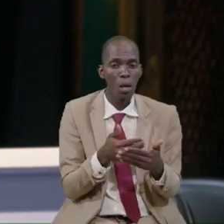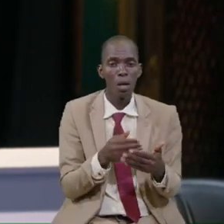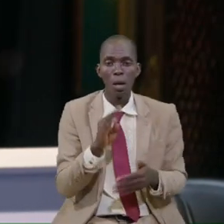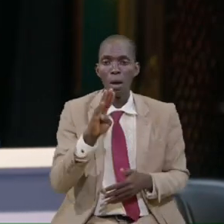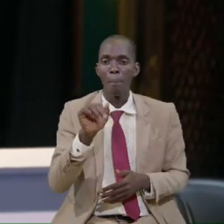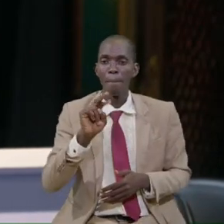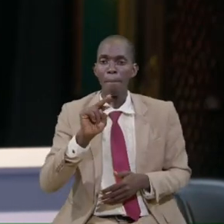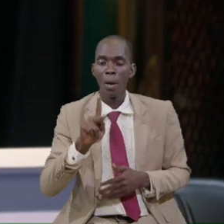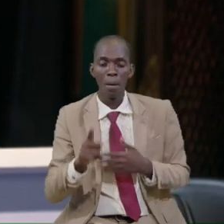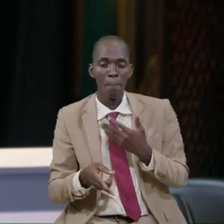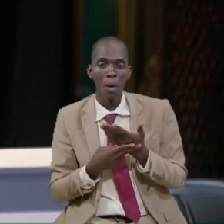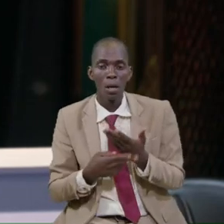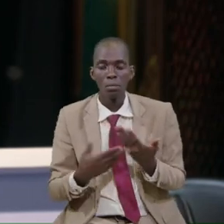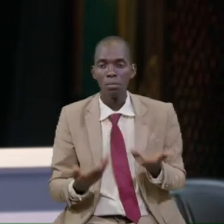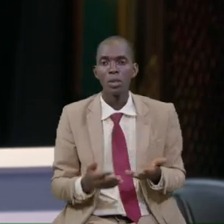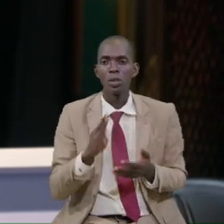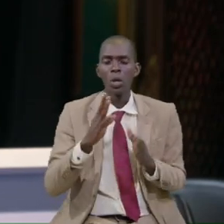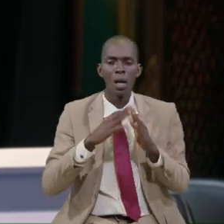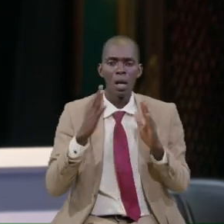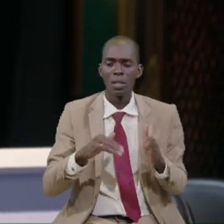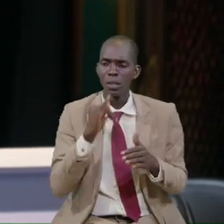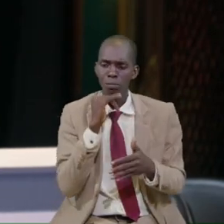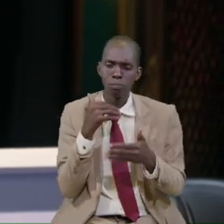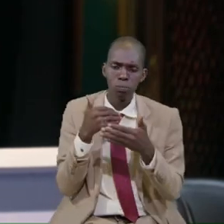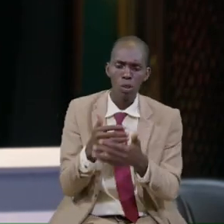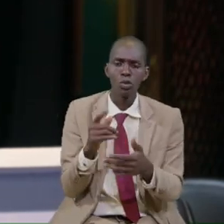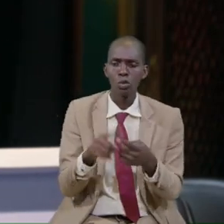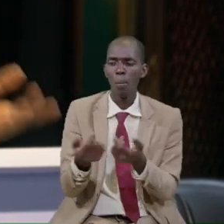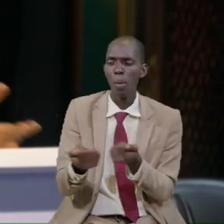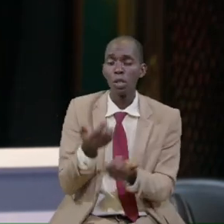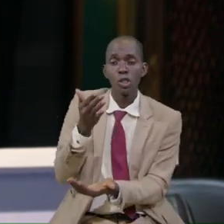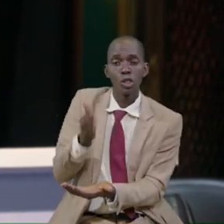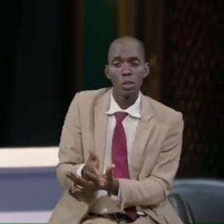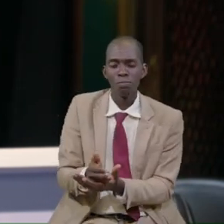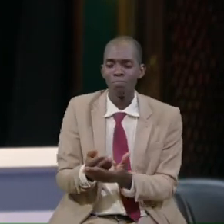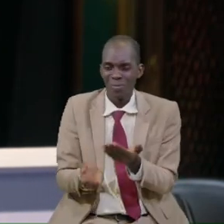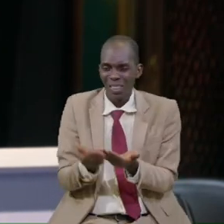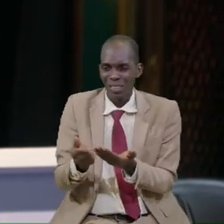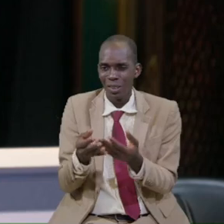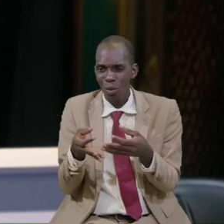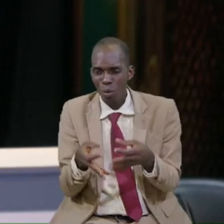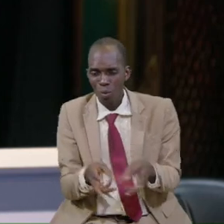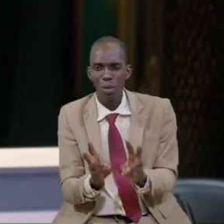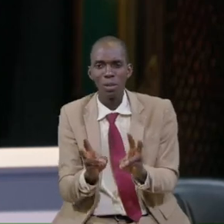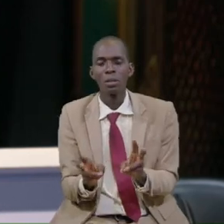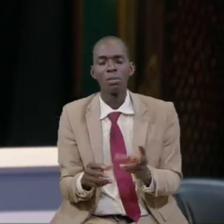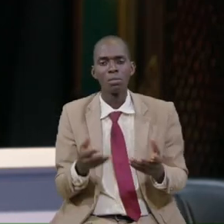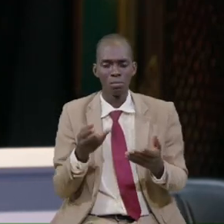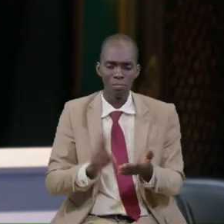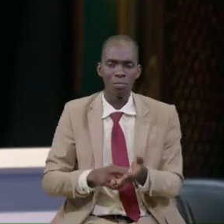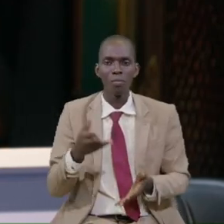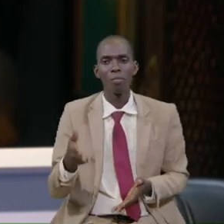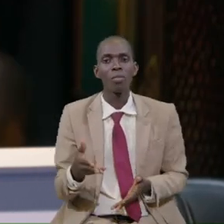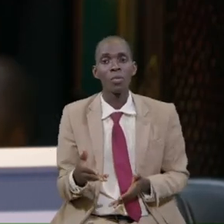proche, sinon, d'une fontaine. Vous êtes derrière une école. Ben, tout là, on vous appelle maman ceci,